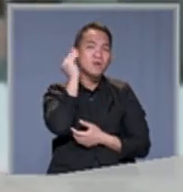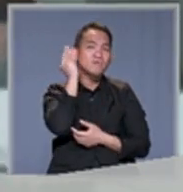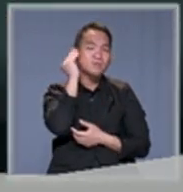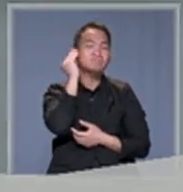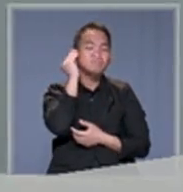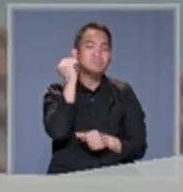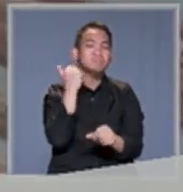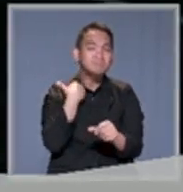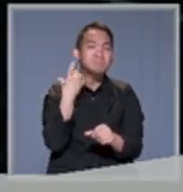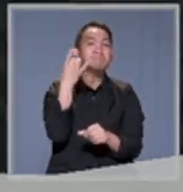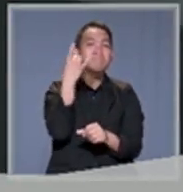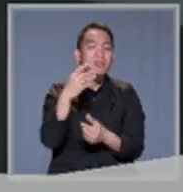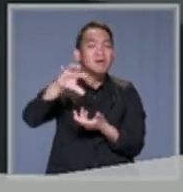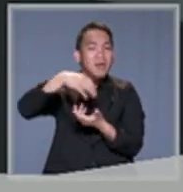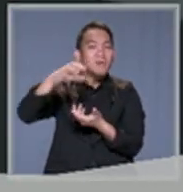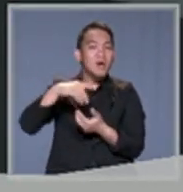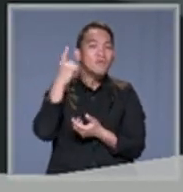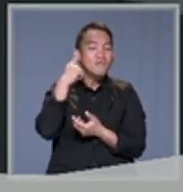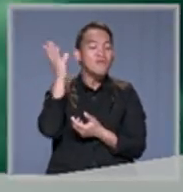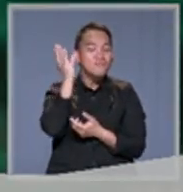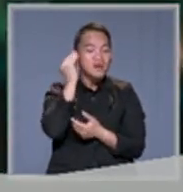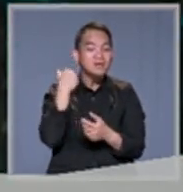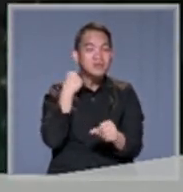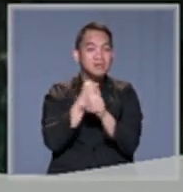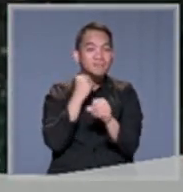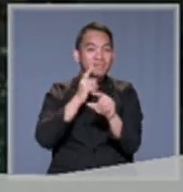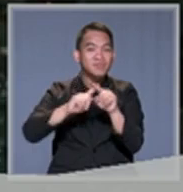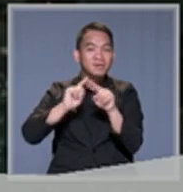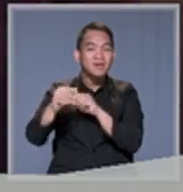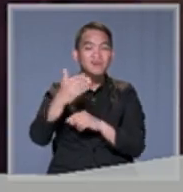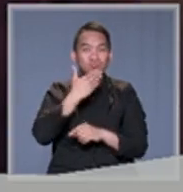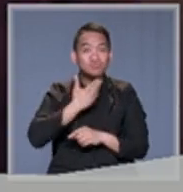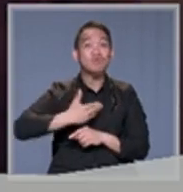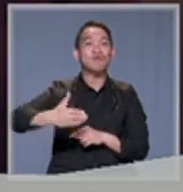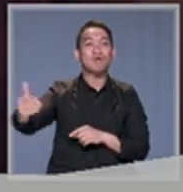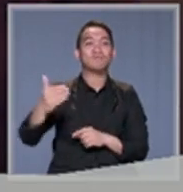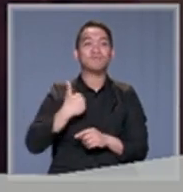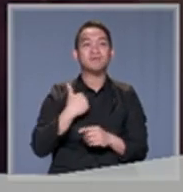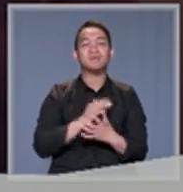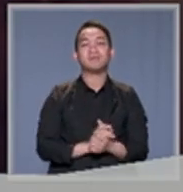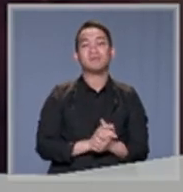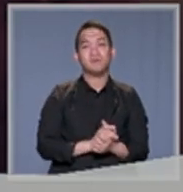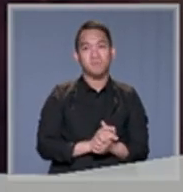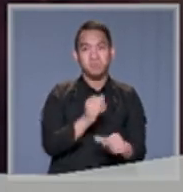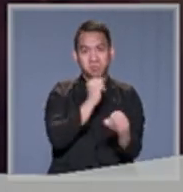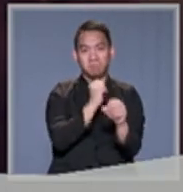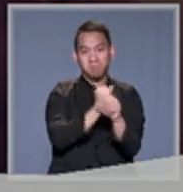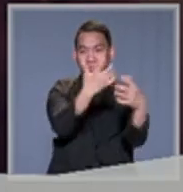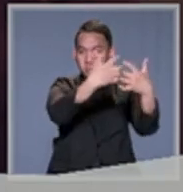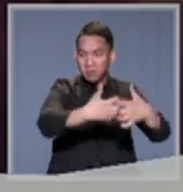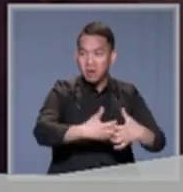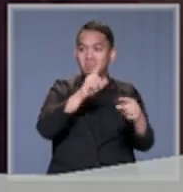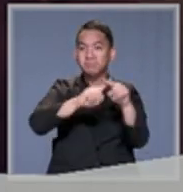น.ตลอดจนการสร้างความสัมพันธ์อย่างยั่งยืนให้กับผู้ใช้ไฟฟ้ากลุ่มนี้ซึ่งเป็นลูกค้ารายใหญ่ที่สร้างราย